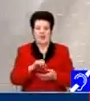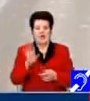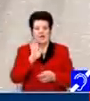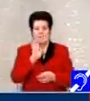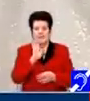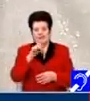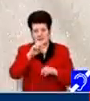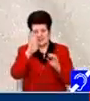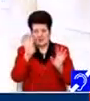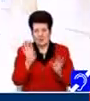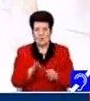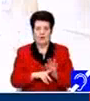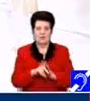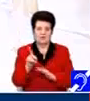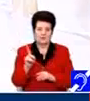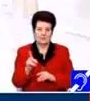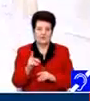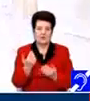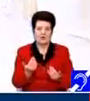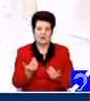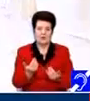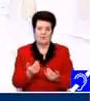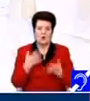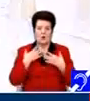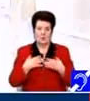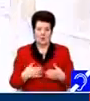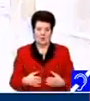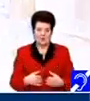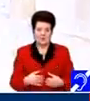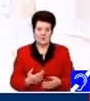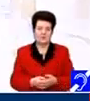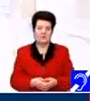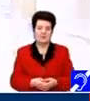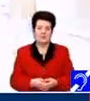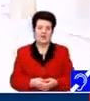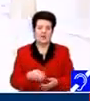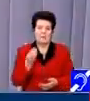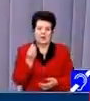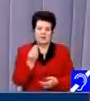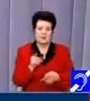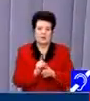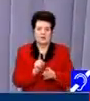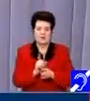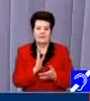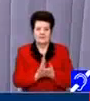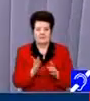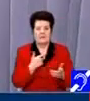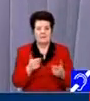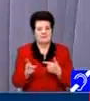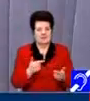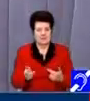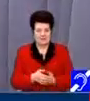mireselor. Începând de la stilul ampiric, finisând cu rochițele gen prințese, prețurile la fel sunt